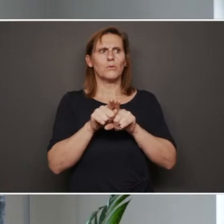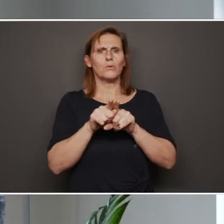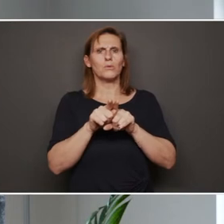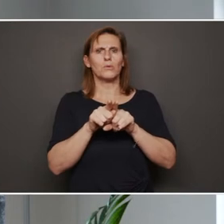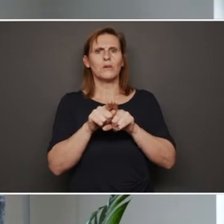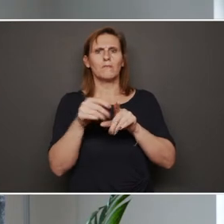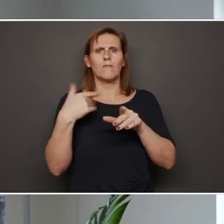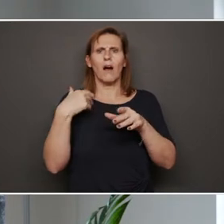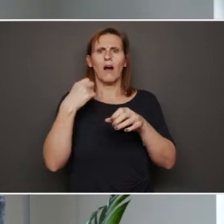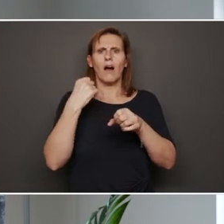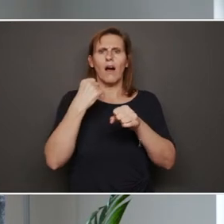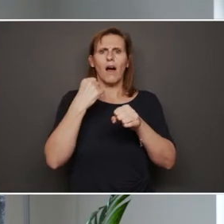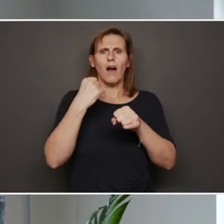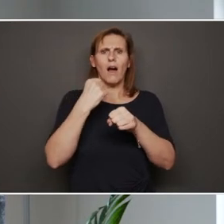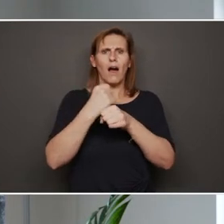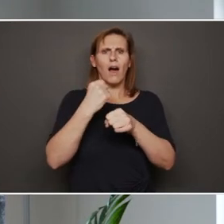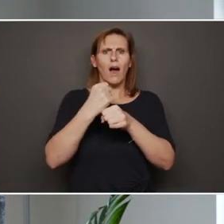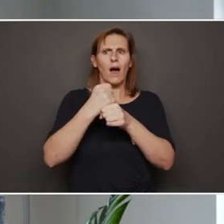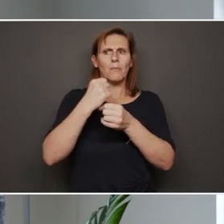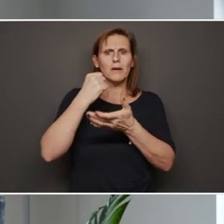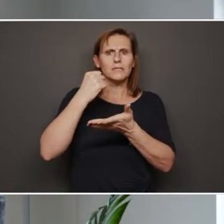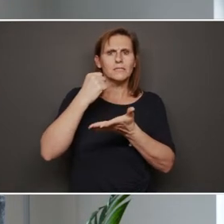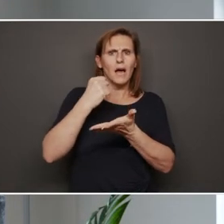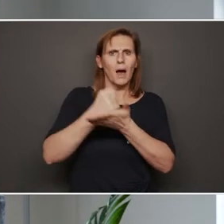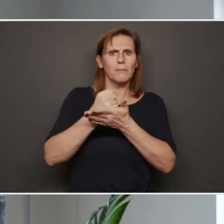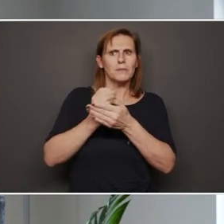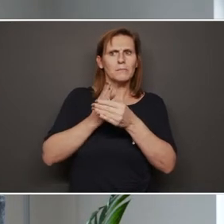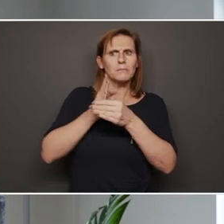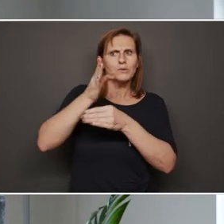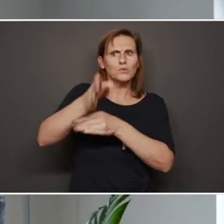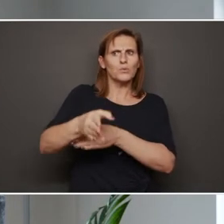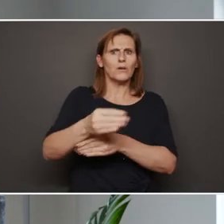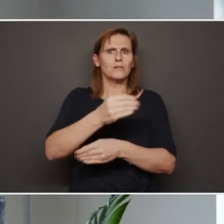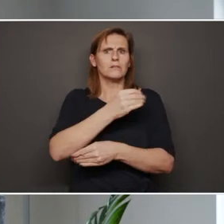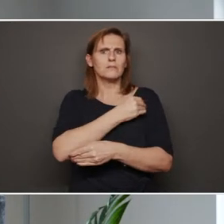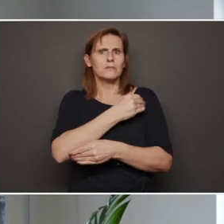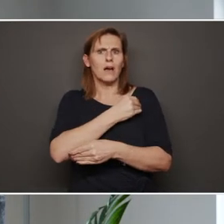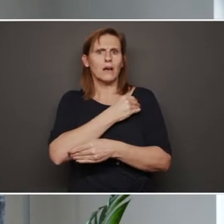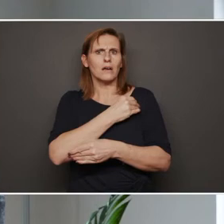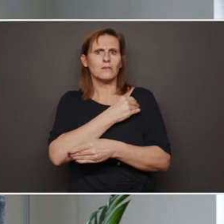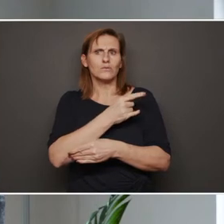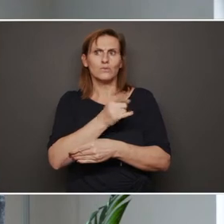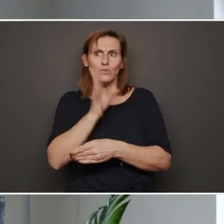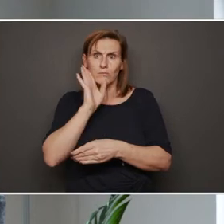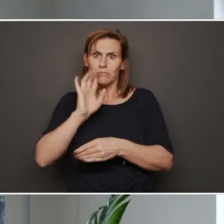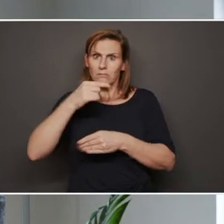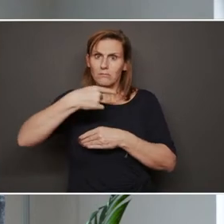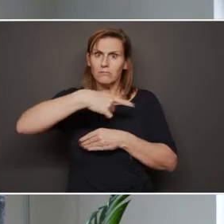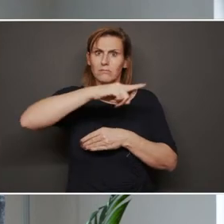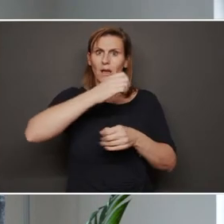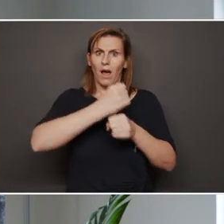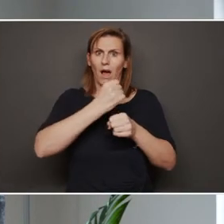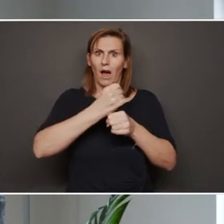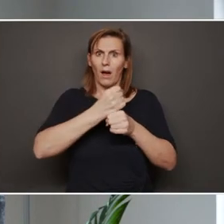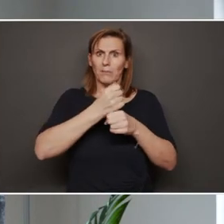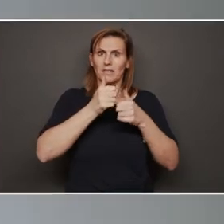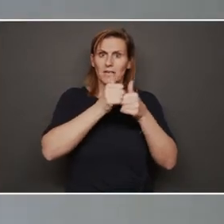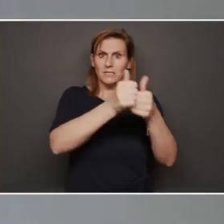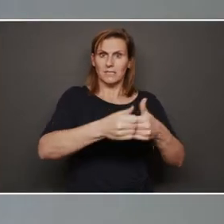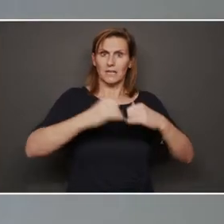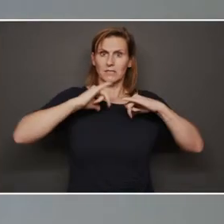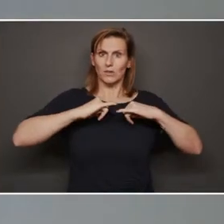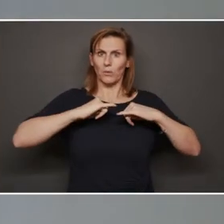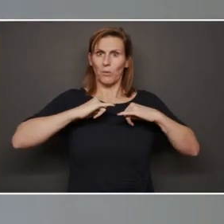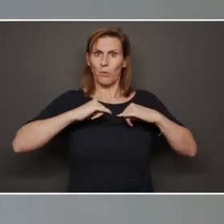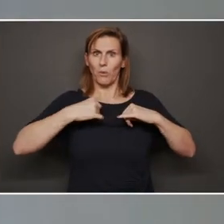beim AMS gewesen und da haben sie gesagt, ich sollte mich an die Arbeitsassistenz Tirol wenden. Und